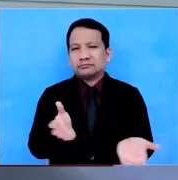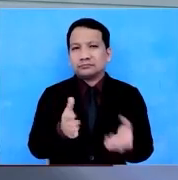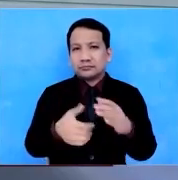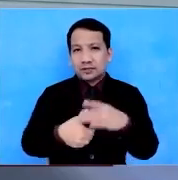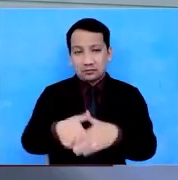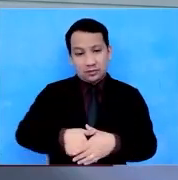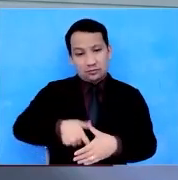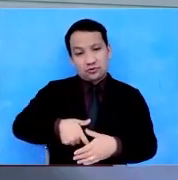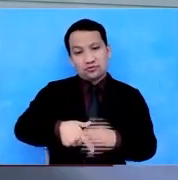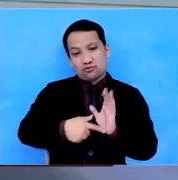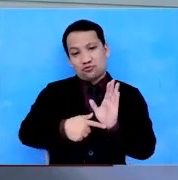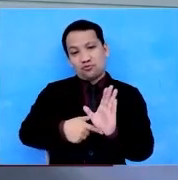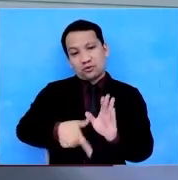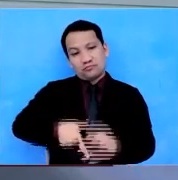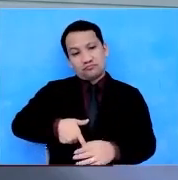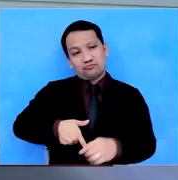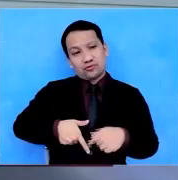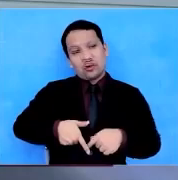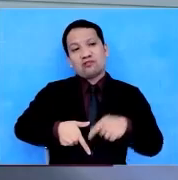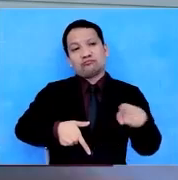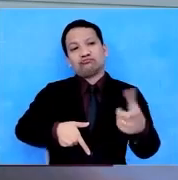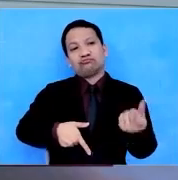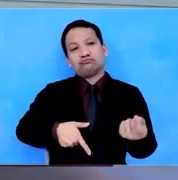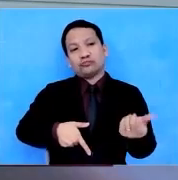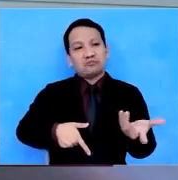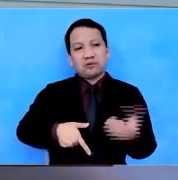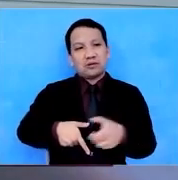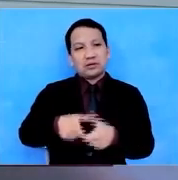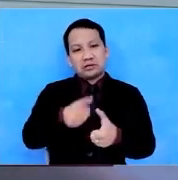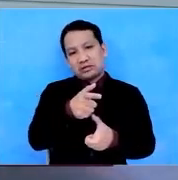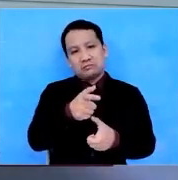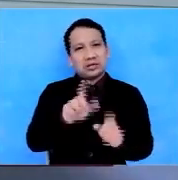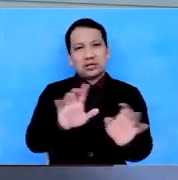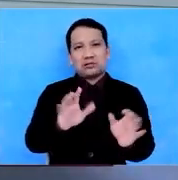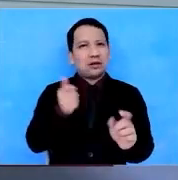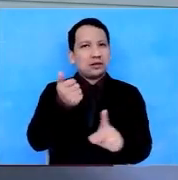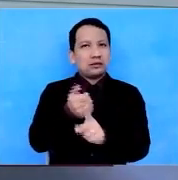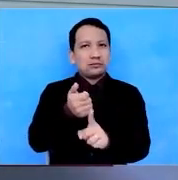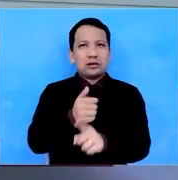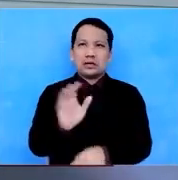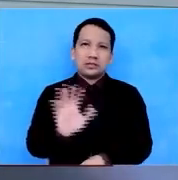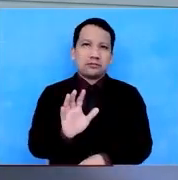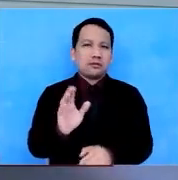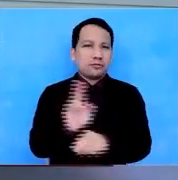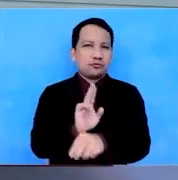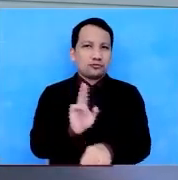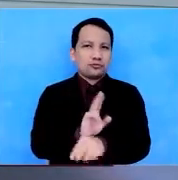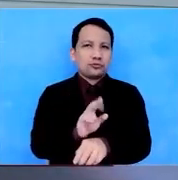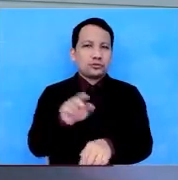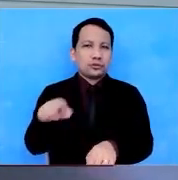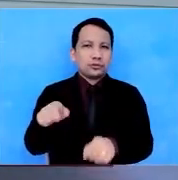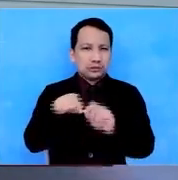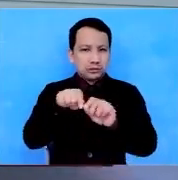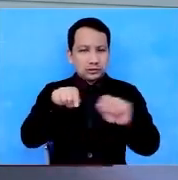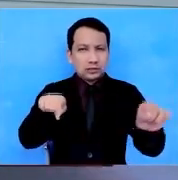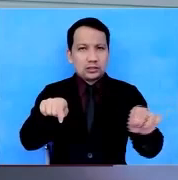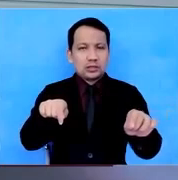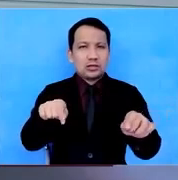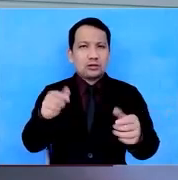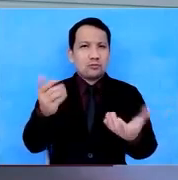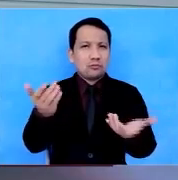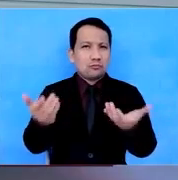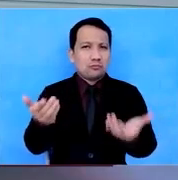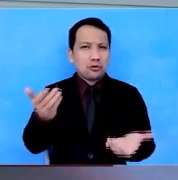barel ng iyong kaaway na kapitbahay. Pero hindi pa maituturing na pag-atake ang paggamit ng laser ng Chinese Coast Guard. Posible raw